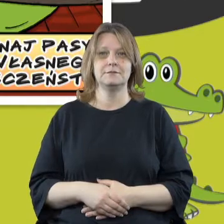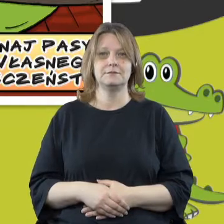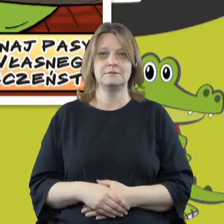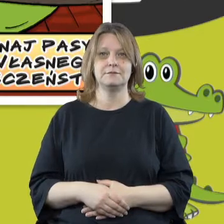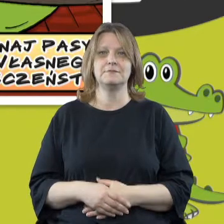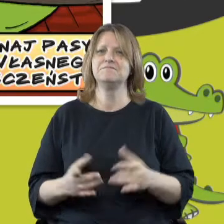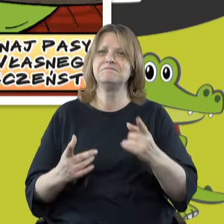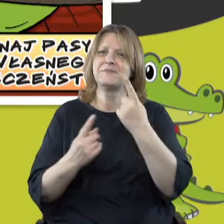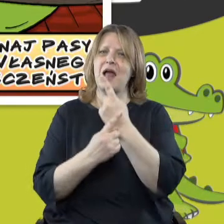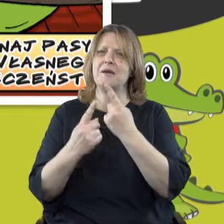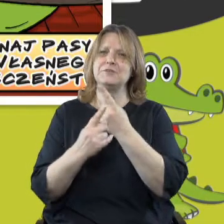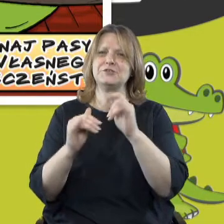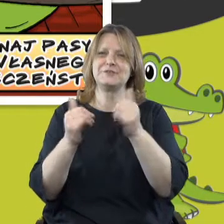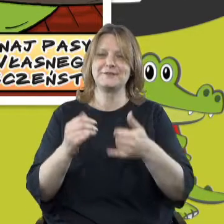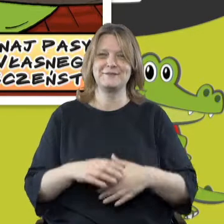Jak myślicie?